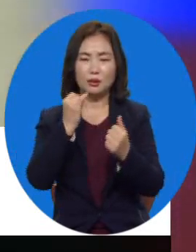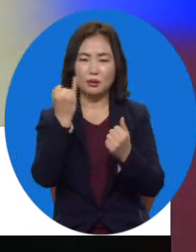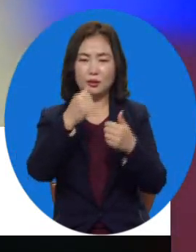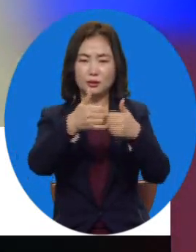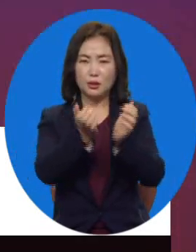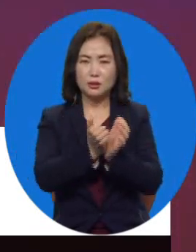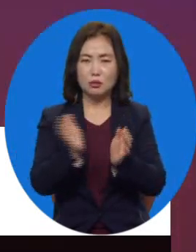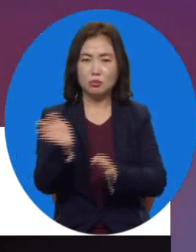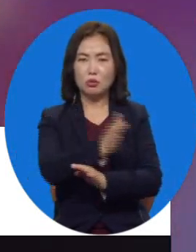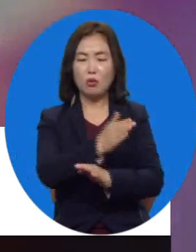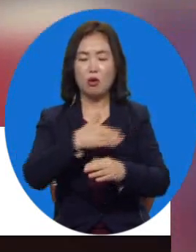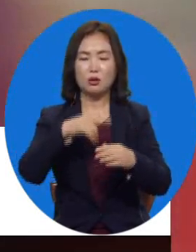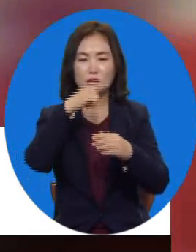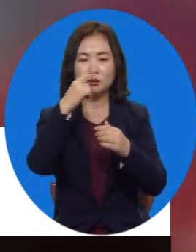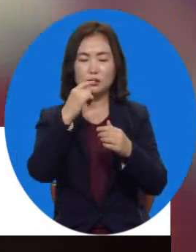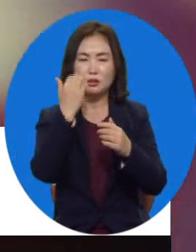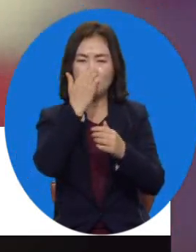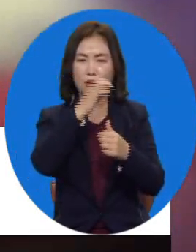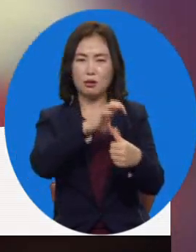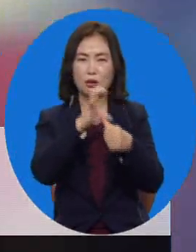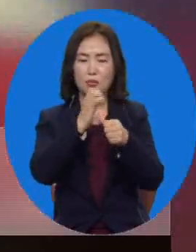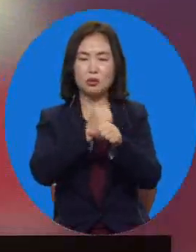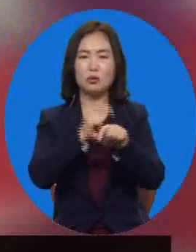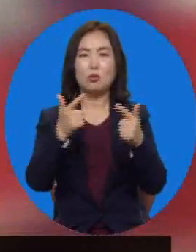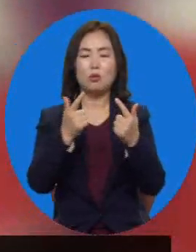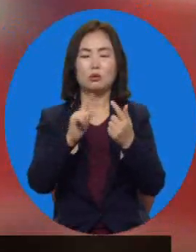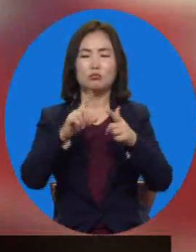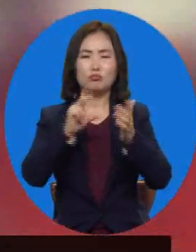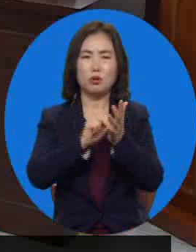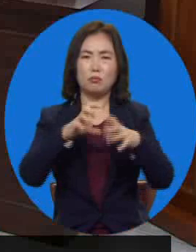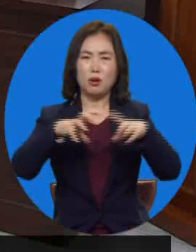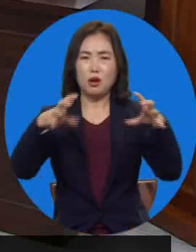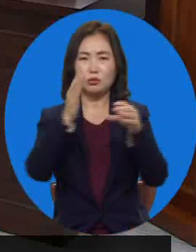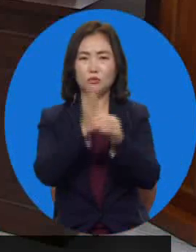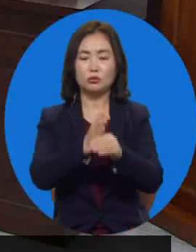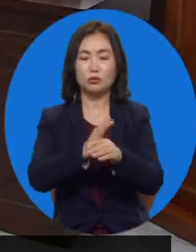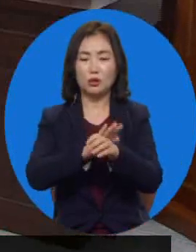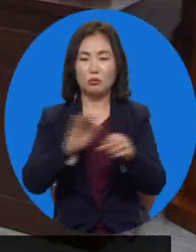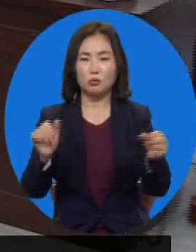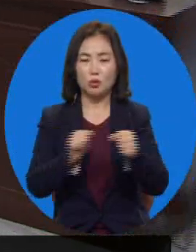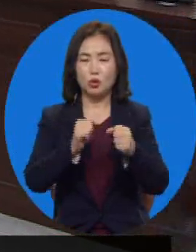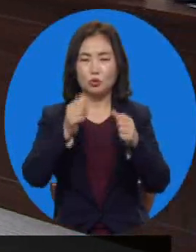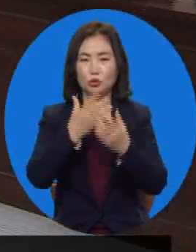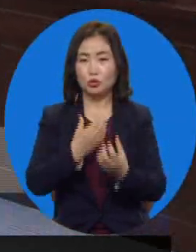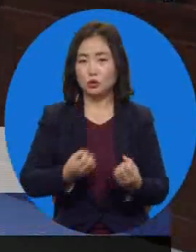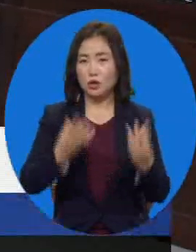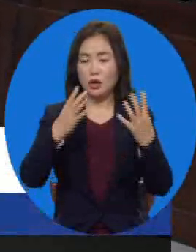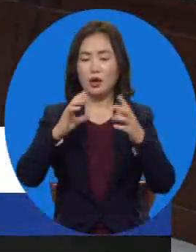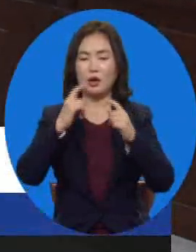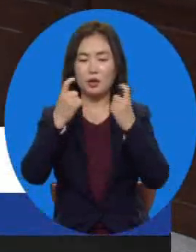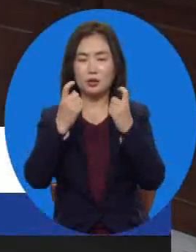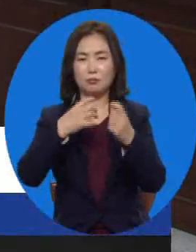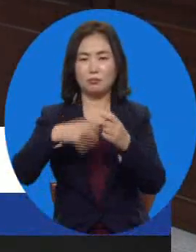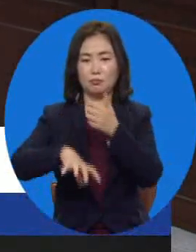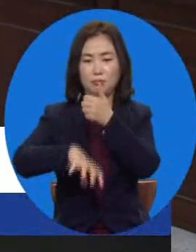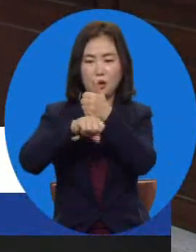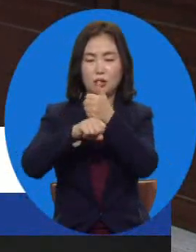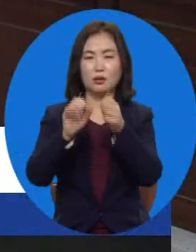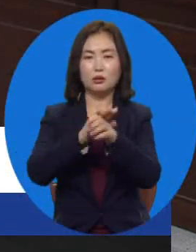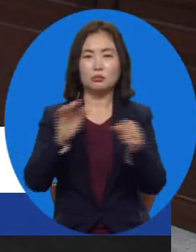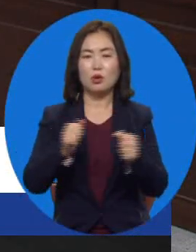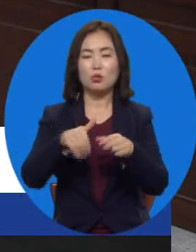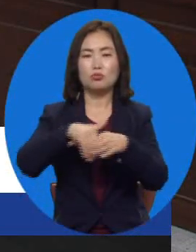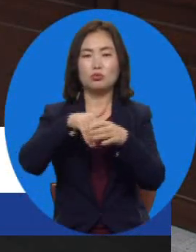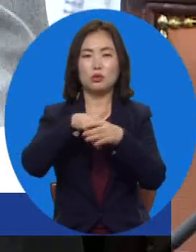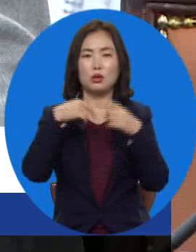단체를 중심으로 성상품화 논란이 끊이질 않았습니다 경북의 축제와 행사 를 관장하는 경상북도